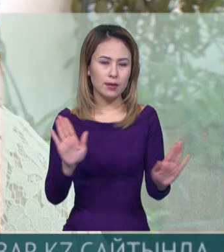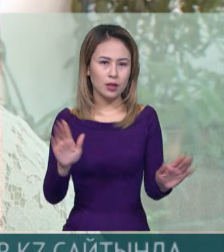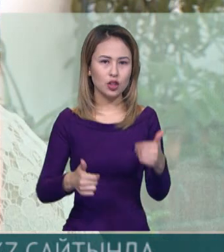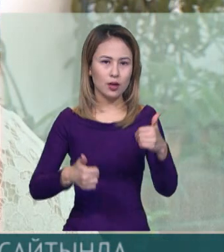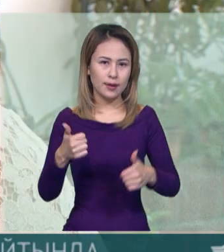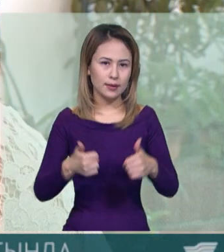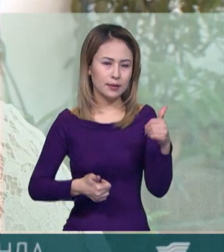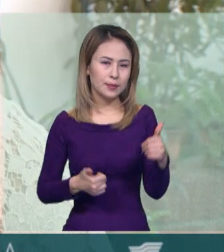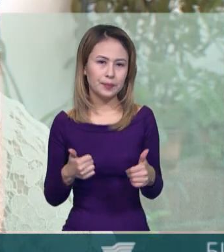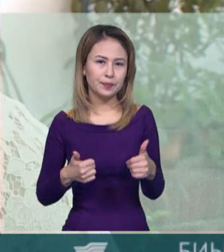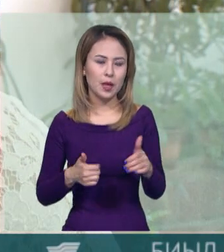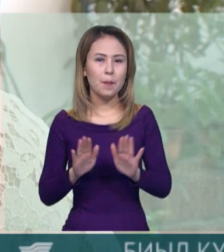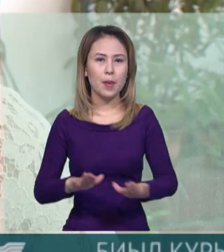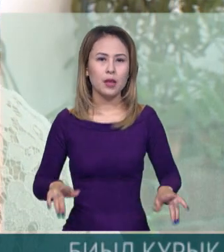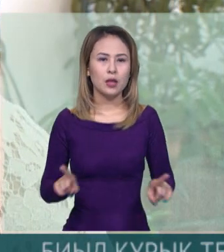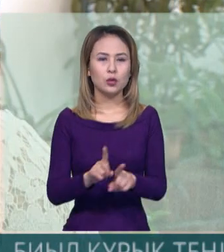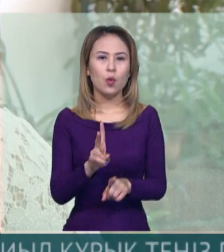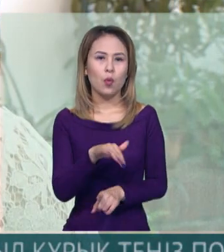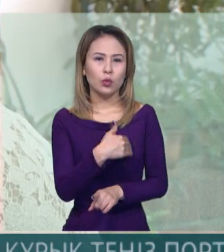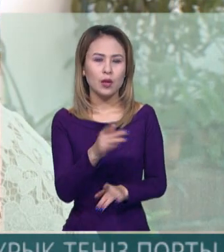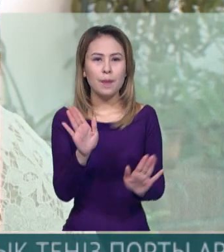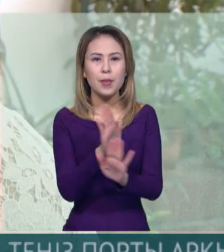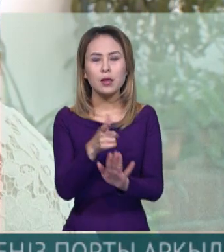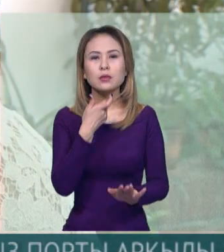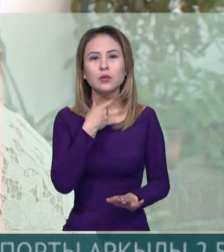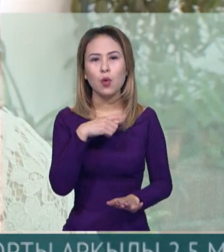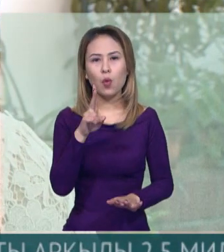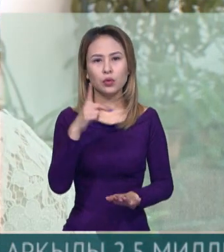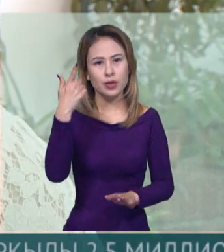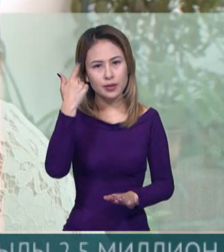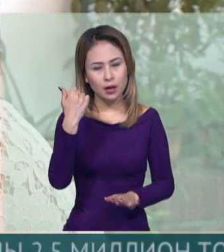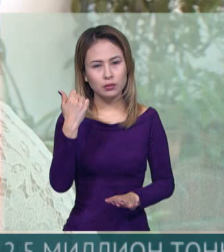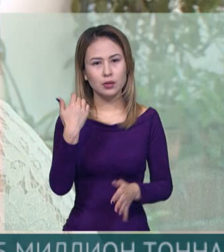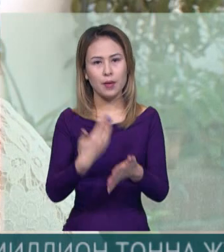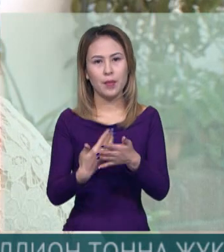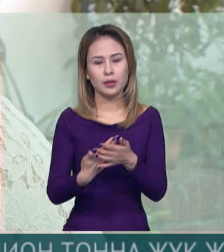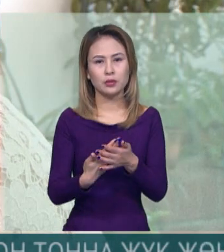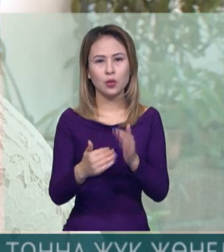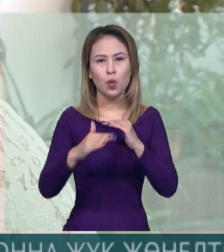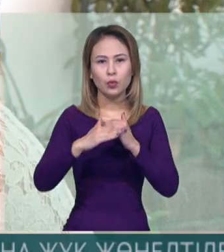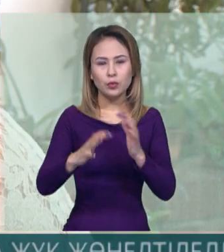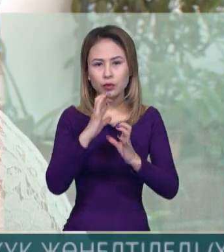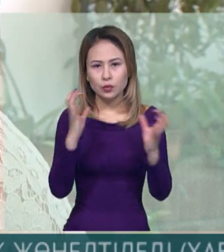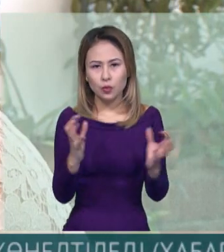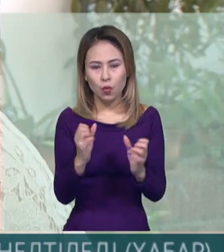жарысы. Мысалы, балалар сол жаққа өзінің вокалдық қабілеттерін көрсетеді, және де отанға деген